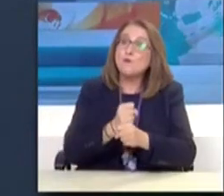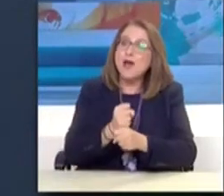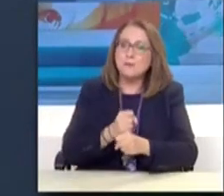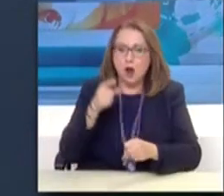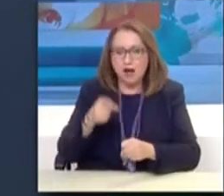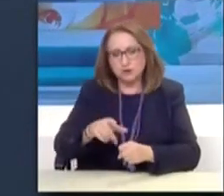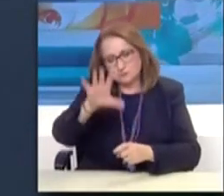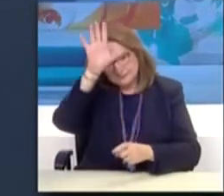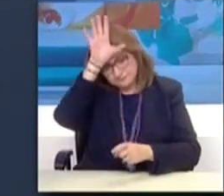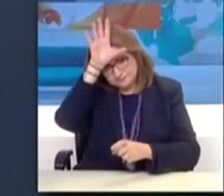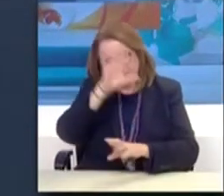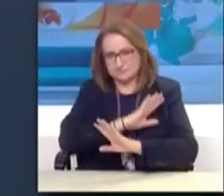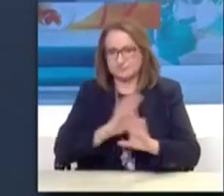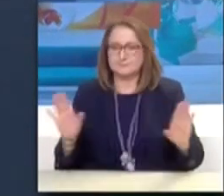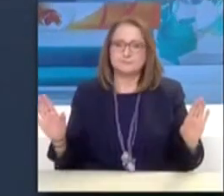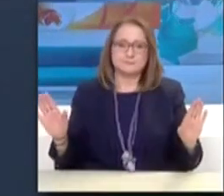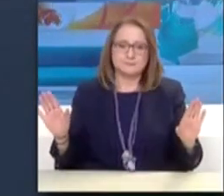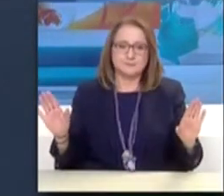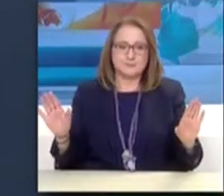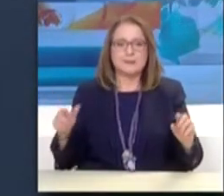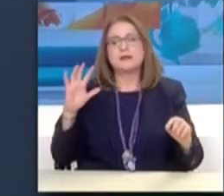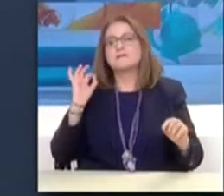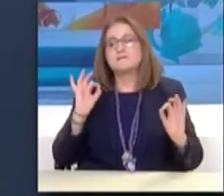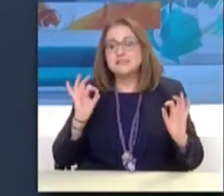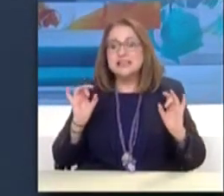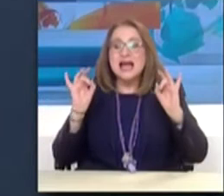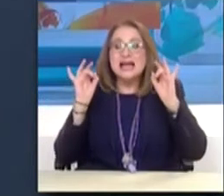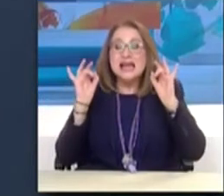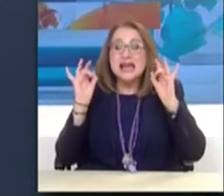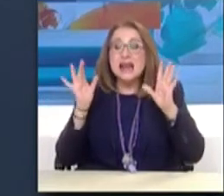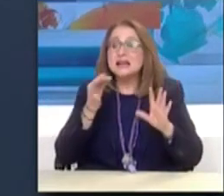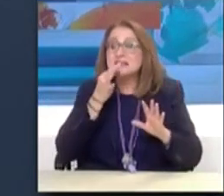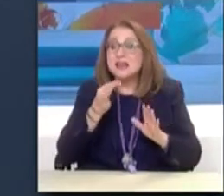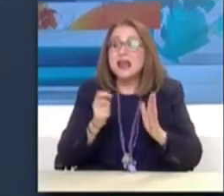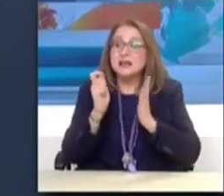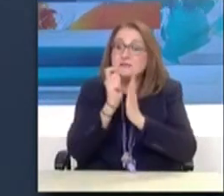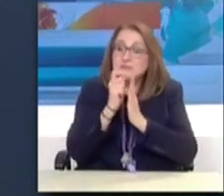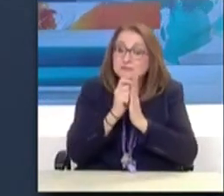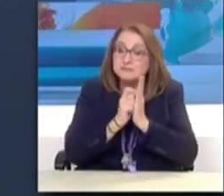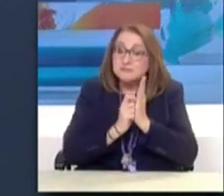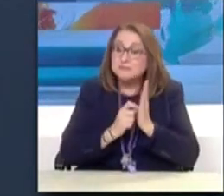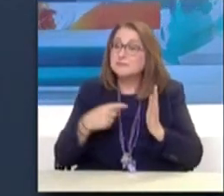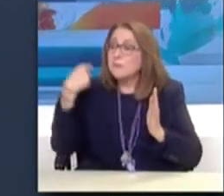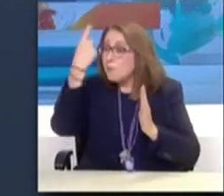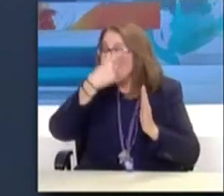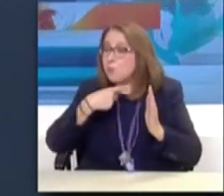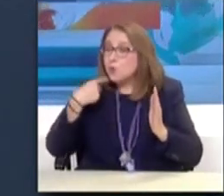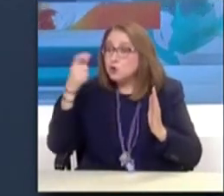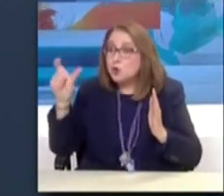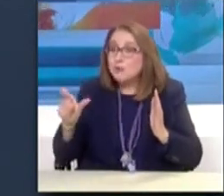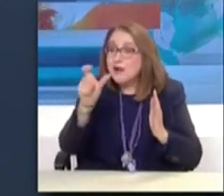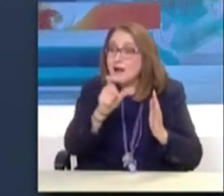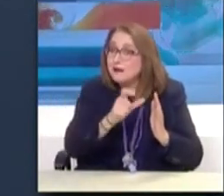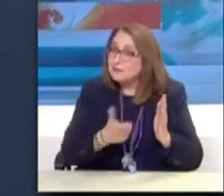αυτό. Κανείς βέβαια δεν μιλά για την παρακολούθηση και καταγραφή προσωπικών δεδομένων και